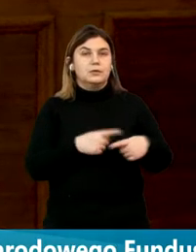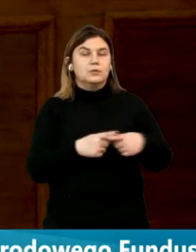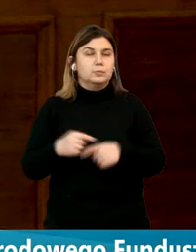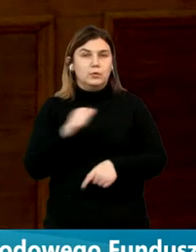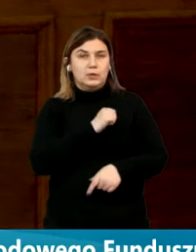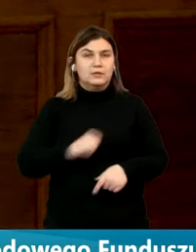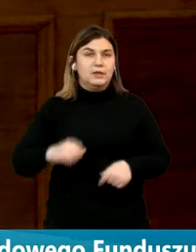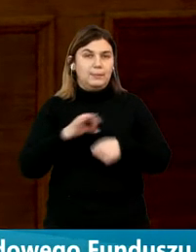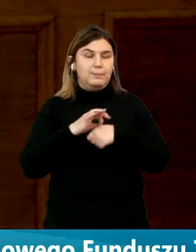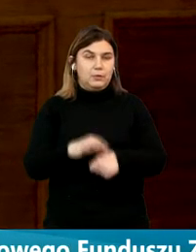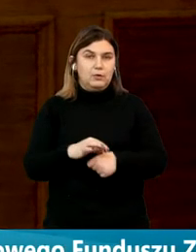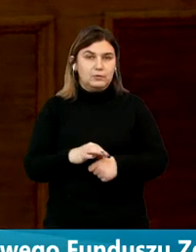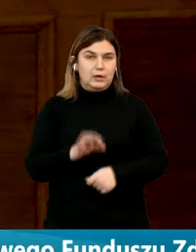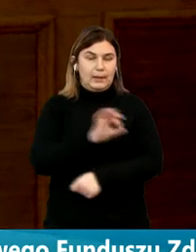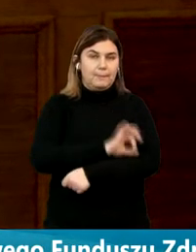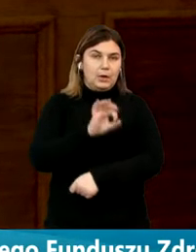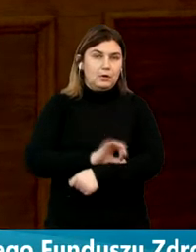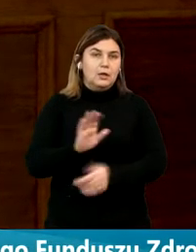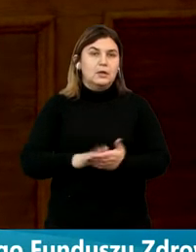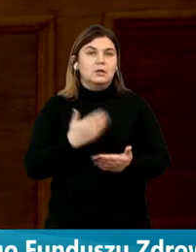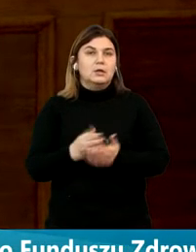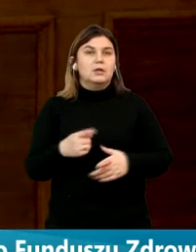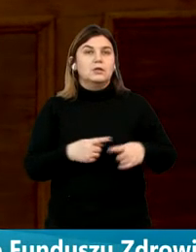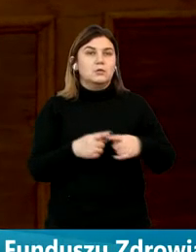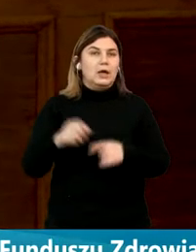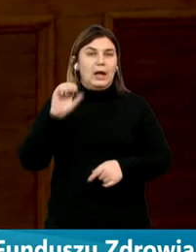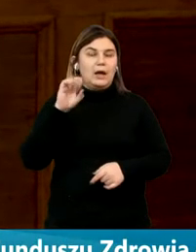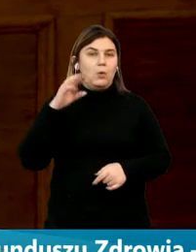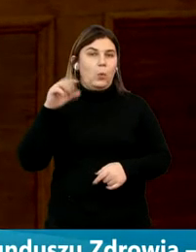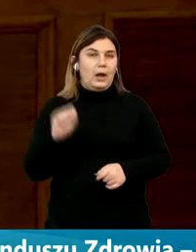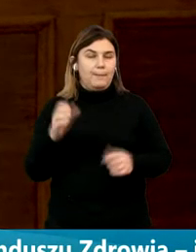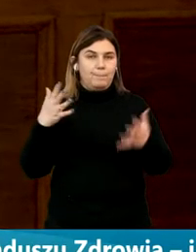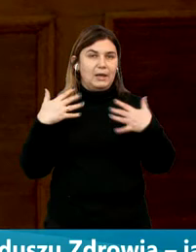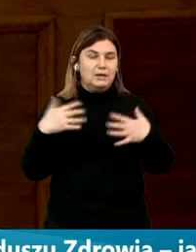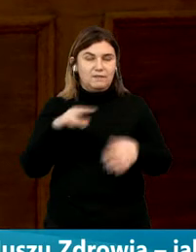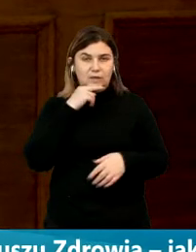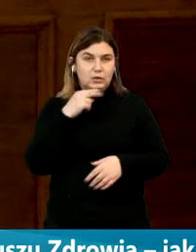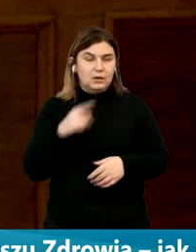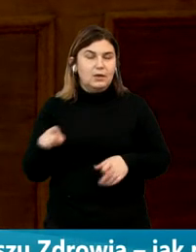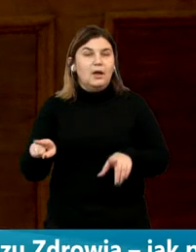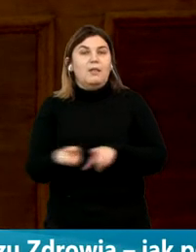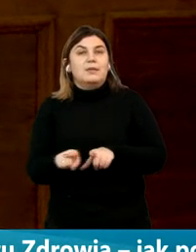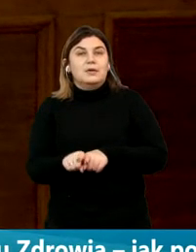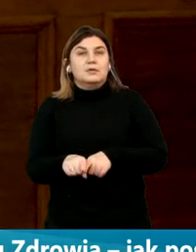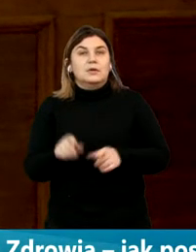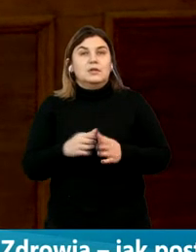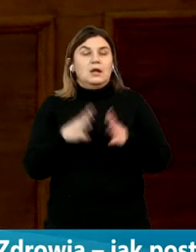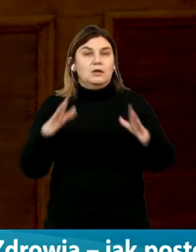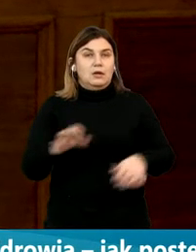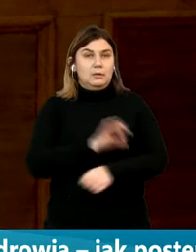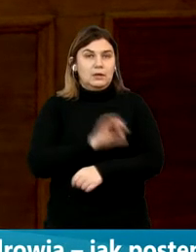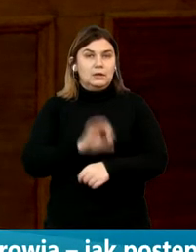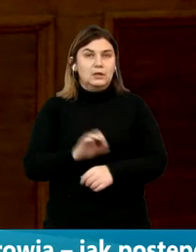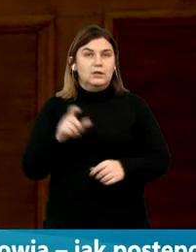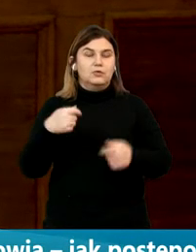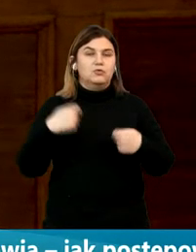prowadzą projekty, na przykład spółka akwaparkowa. A oczywiście największym projektem spółki inwestycyjnej jest Szczeciński